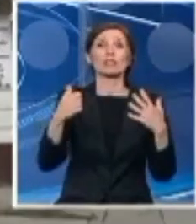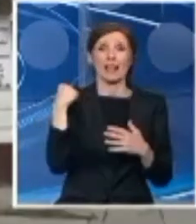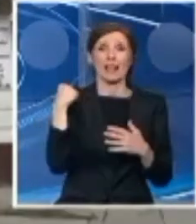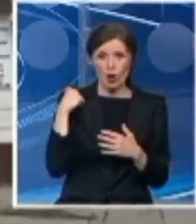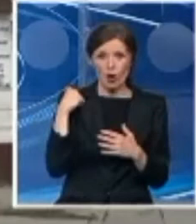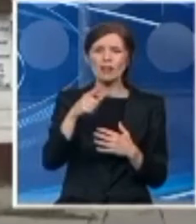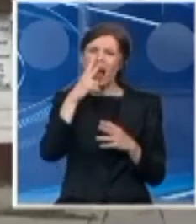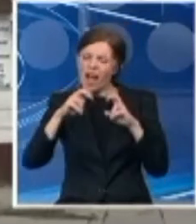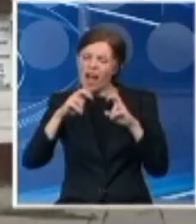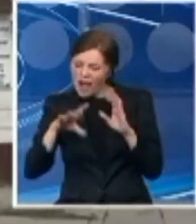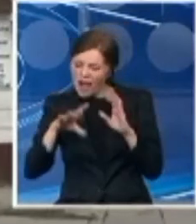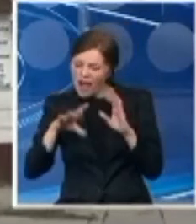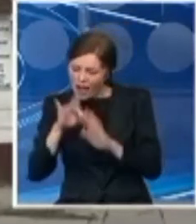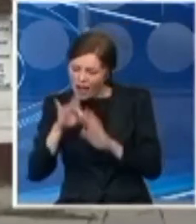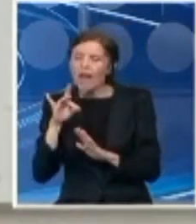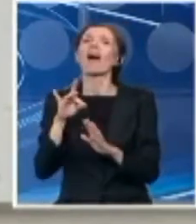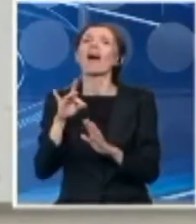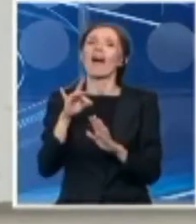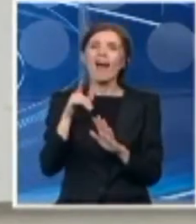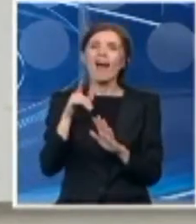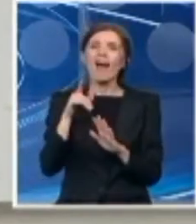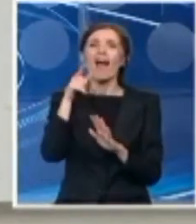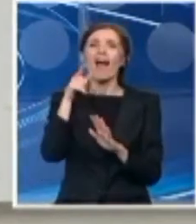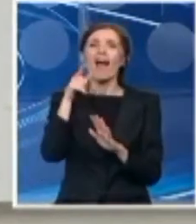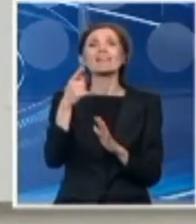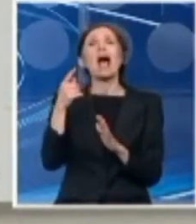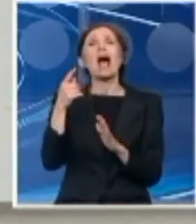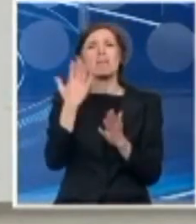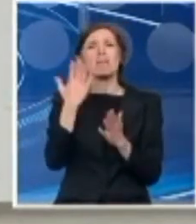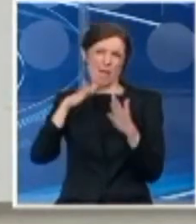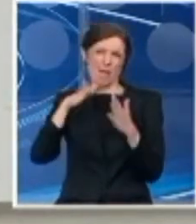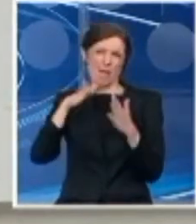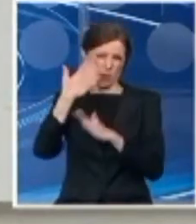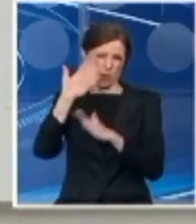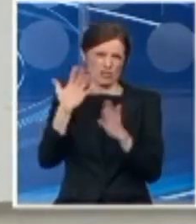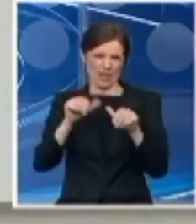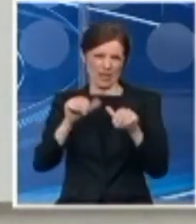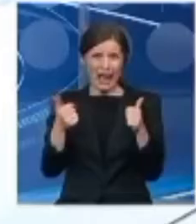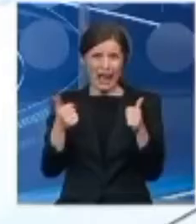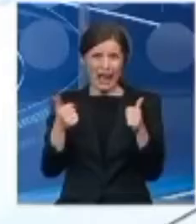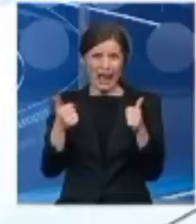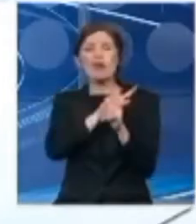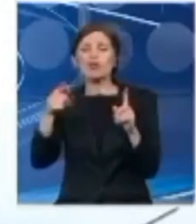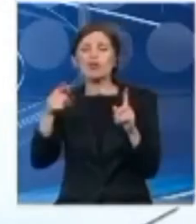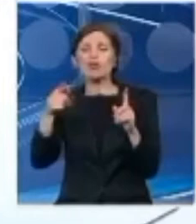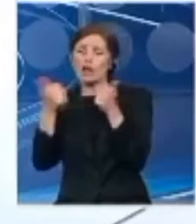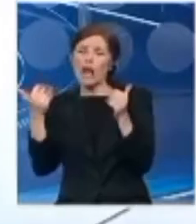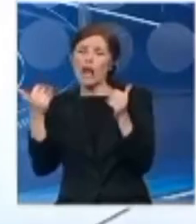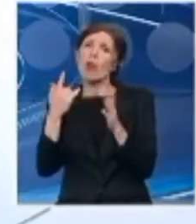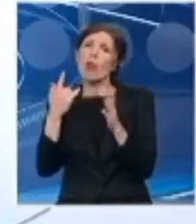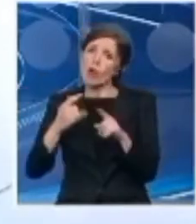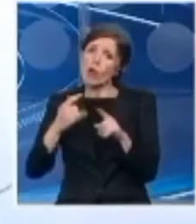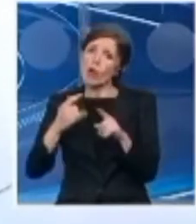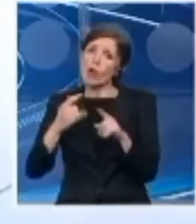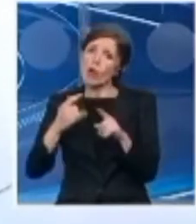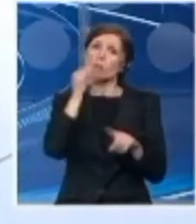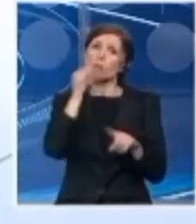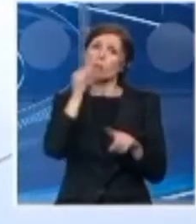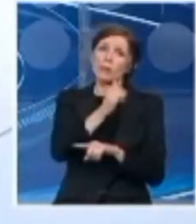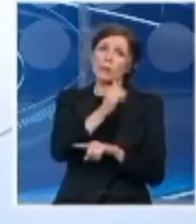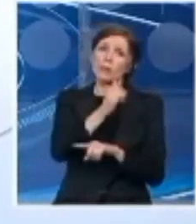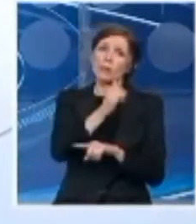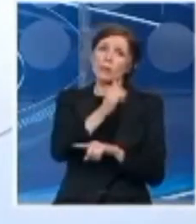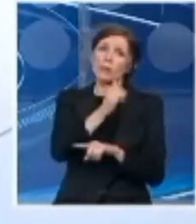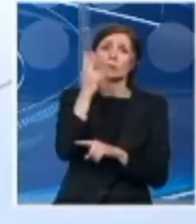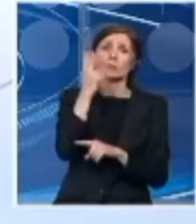nekoliko puta do razvoda. U 1913. godine Albert Anjštejn je po pisanju tadašnje zastave posetio Novi Sad u društvu